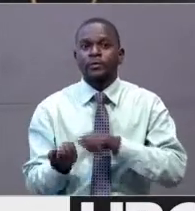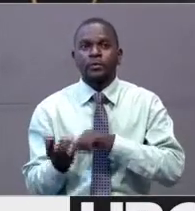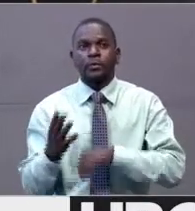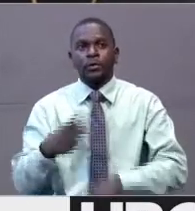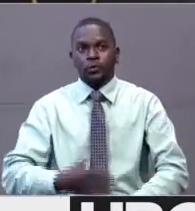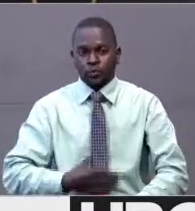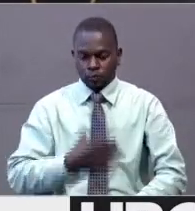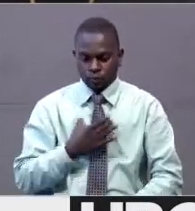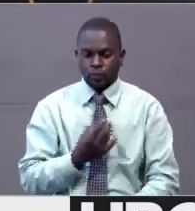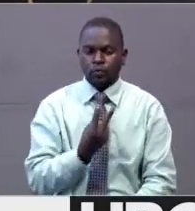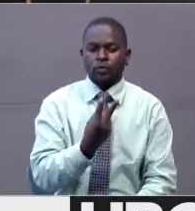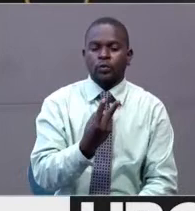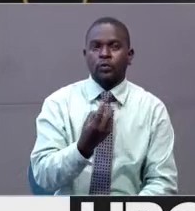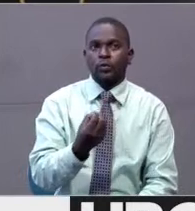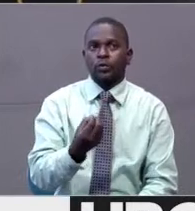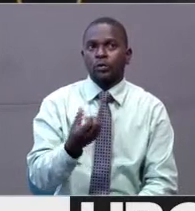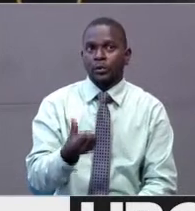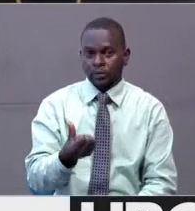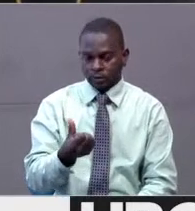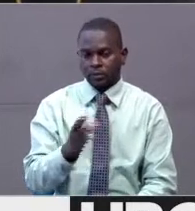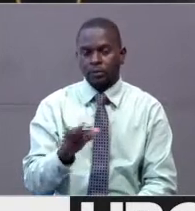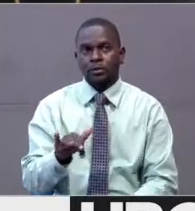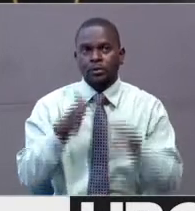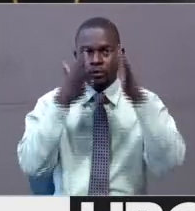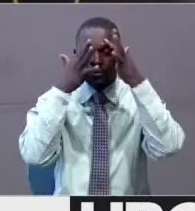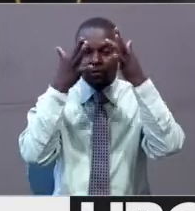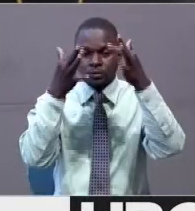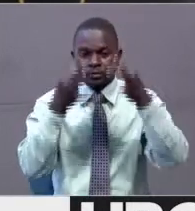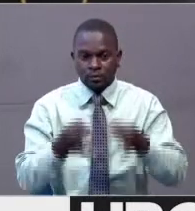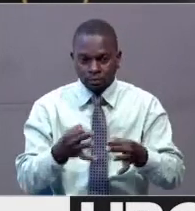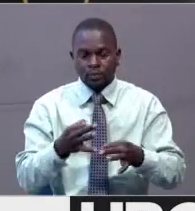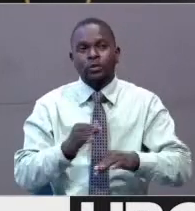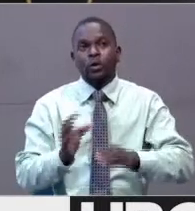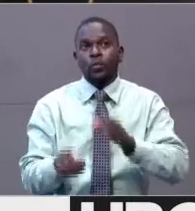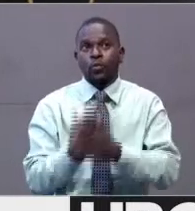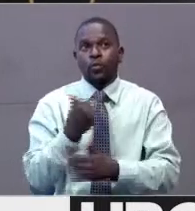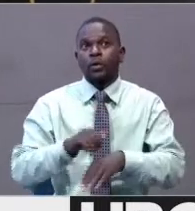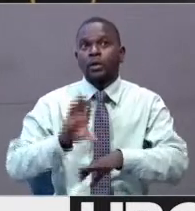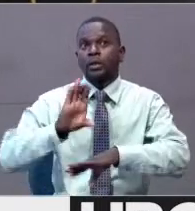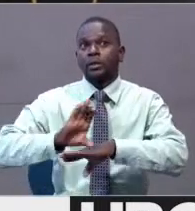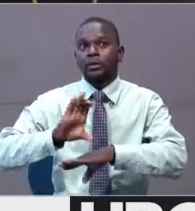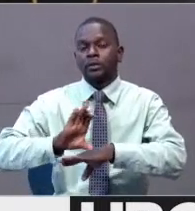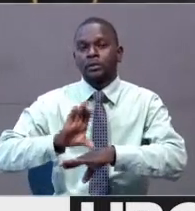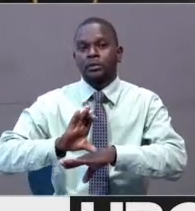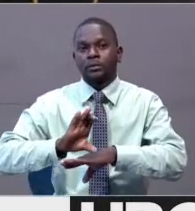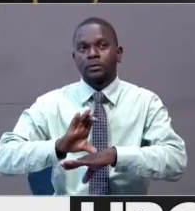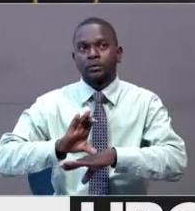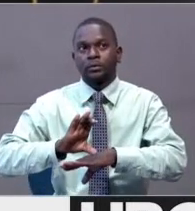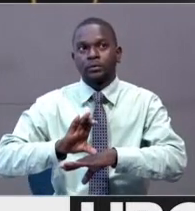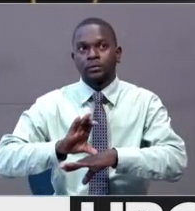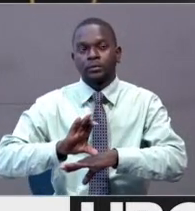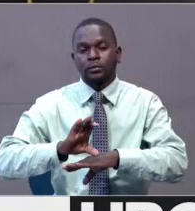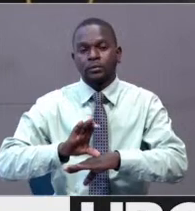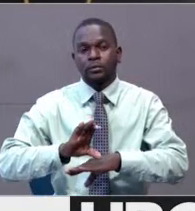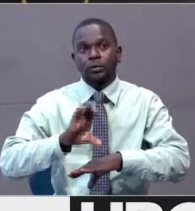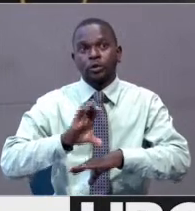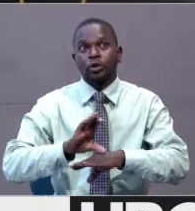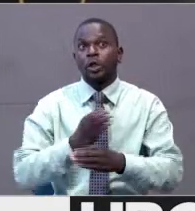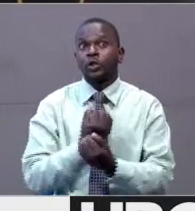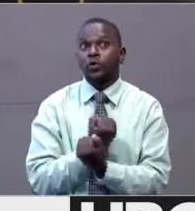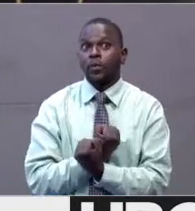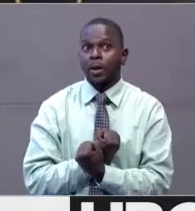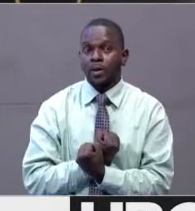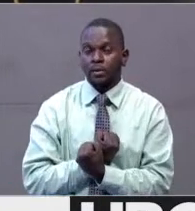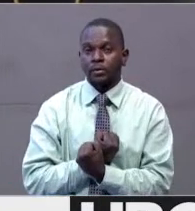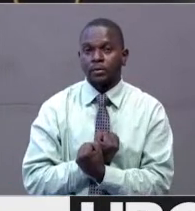in 2006, he after decided to make it a diocese. Είμαστε μια εκκλησία αγάπης. We are a church of love.